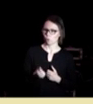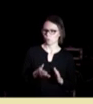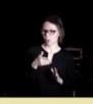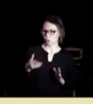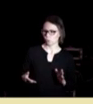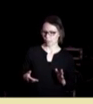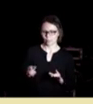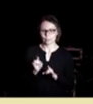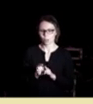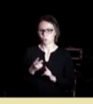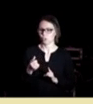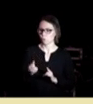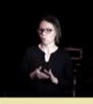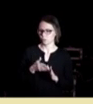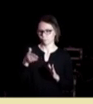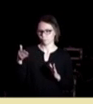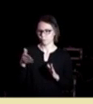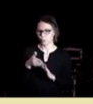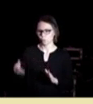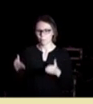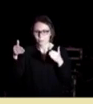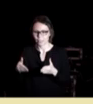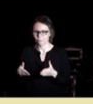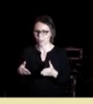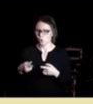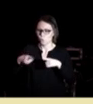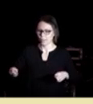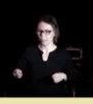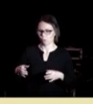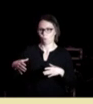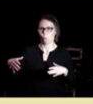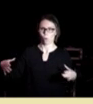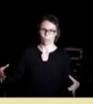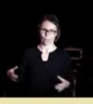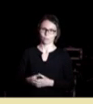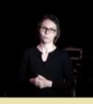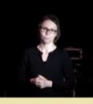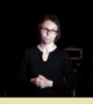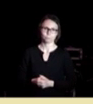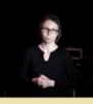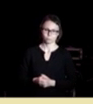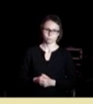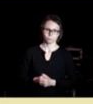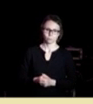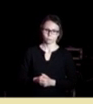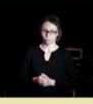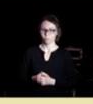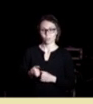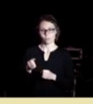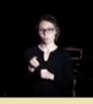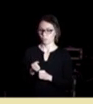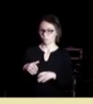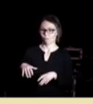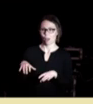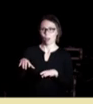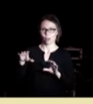samme 20-årsperiodeperspektivet, så øker denne ulikheten. Det blir egentlig verre, med andre